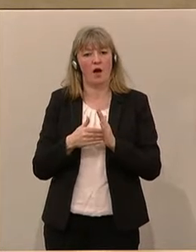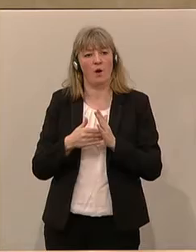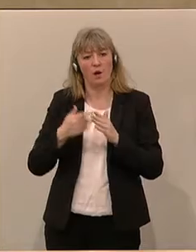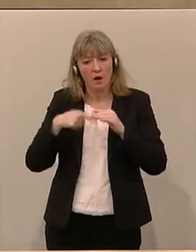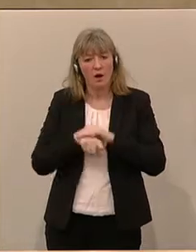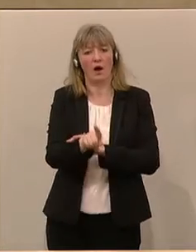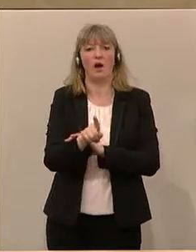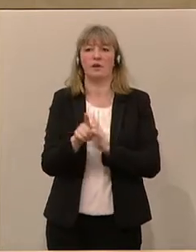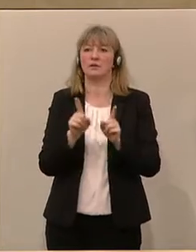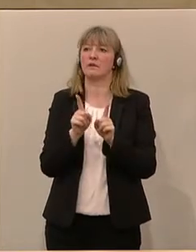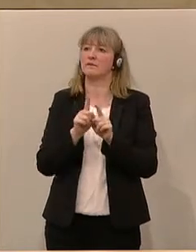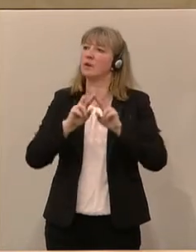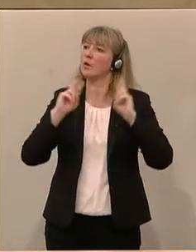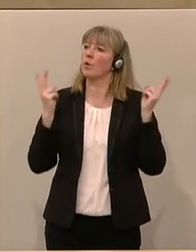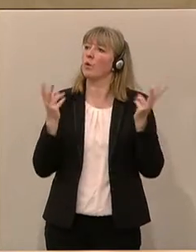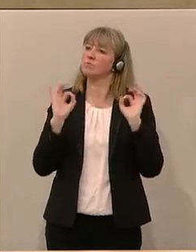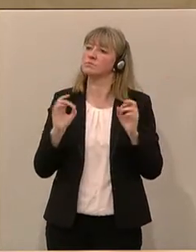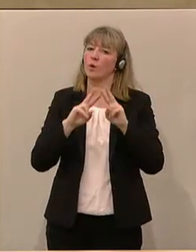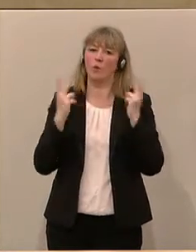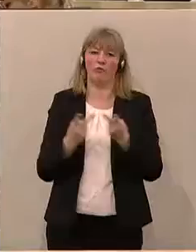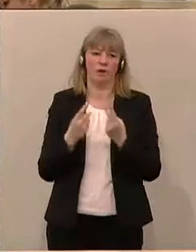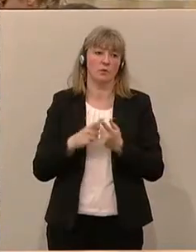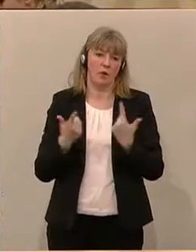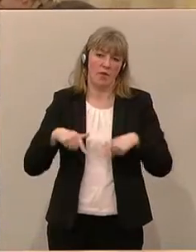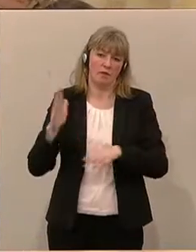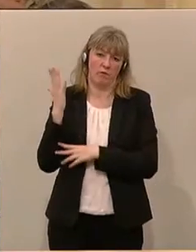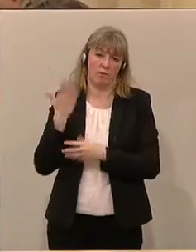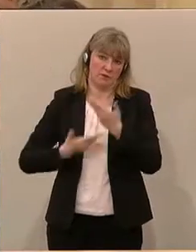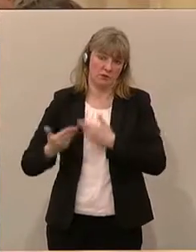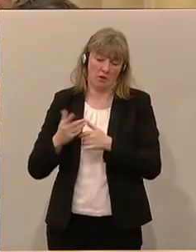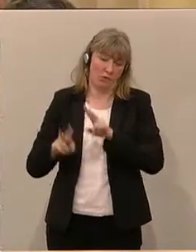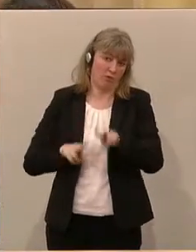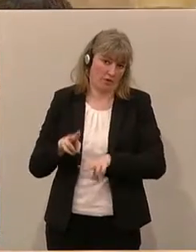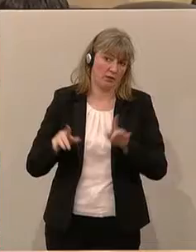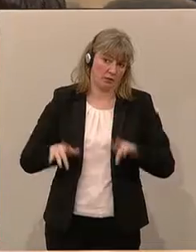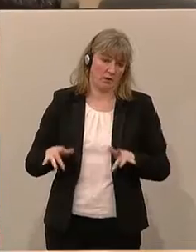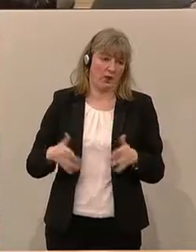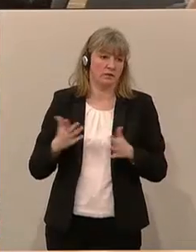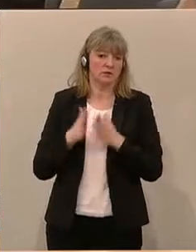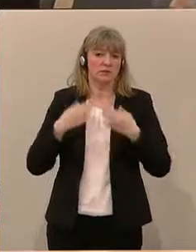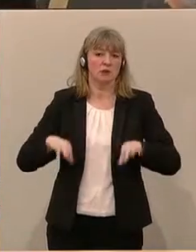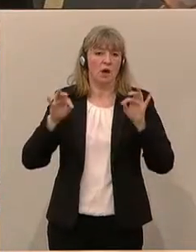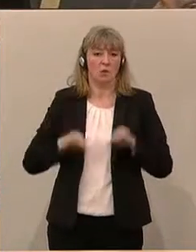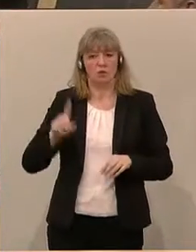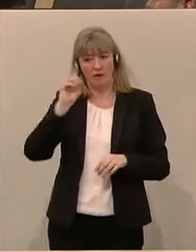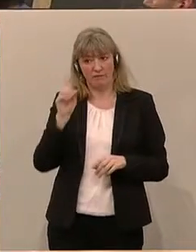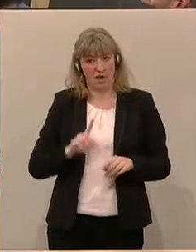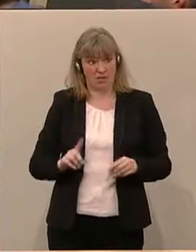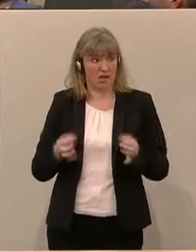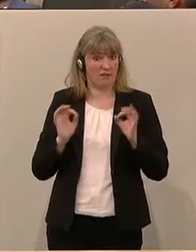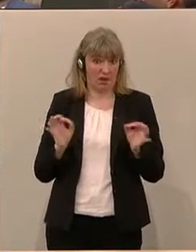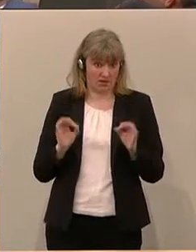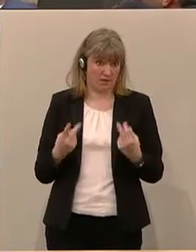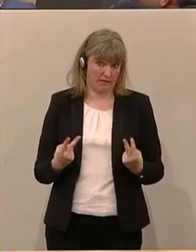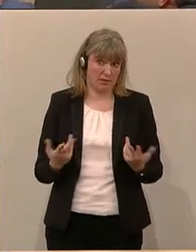einer intakten Umwelt und die wird nun einmal von der Land- und Forstwirtschaft gepflegt. Wir haben eine hervorragende Wasserqualität, auch das ein